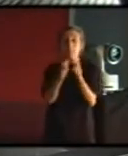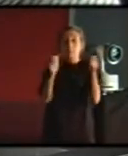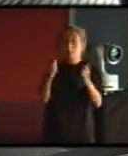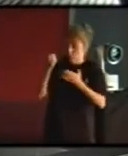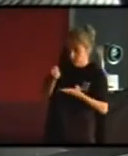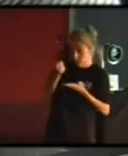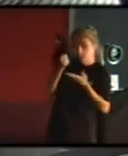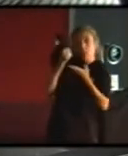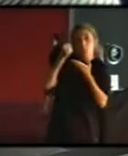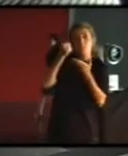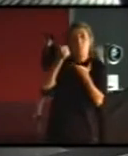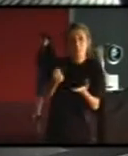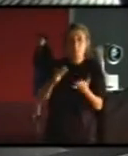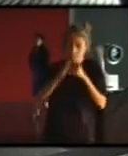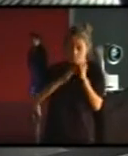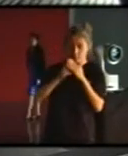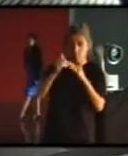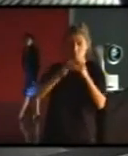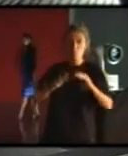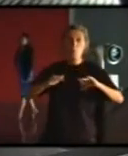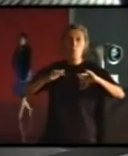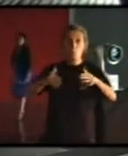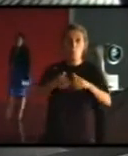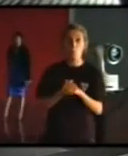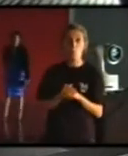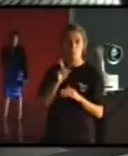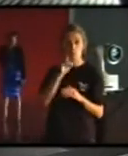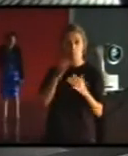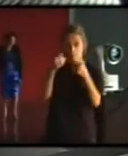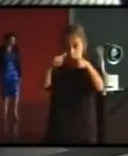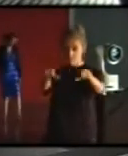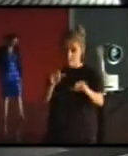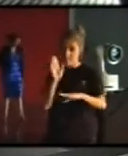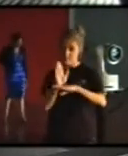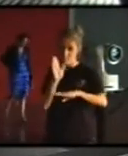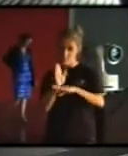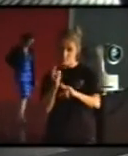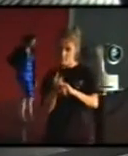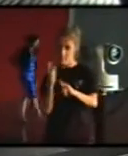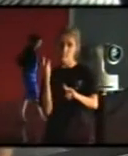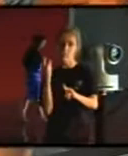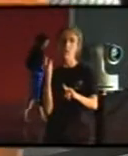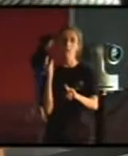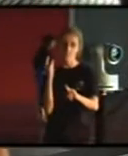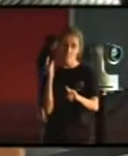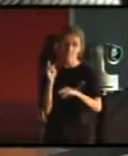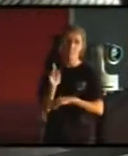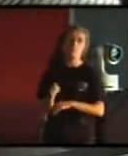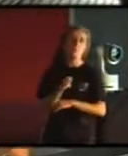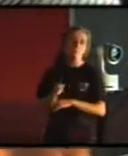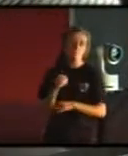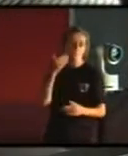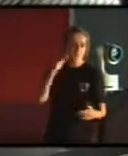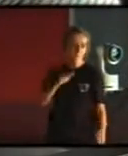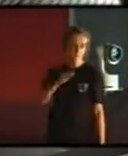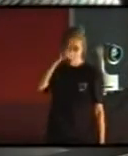Comment a-t-elle été bâtie? Est-ce que c'était moi, conservateur de monuments historiques, qui, comme d'habitude, était à l'avance de tout le monde? Je